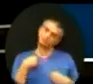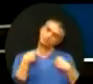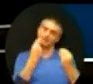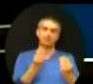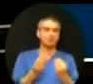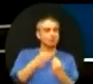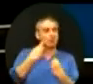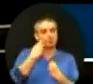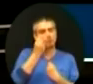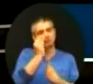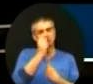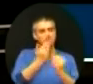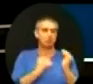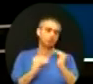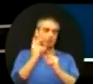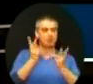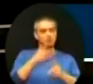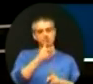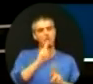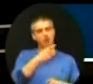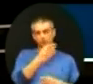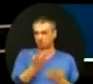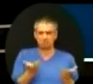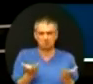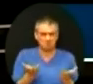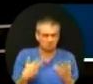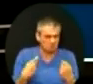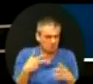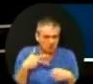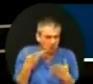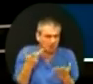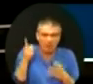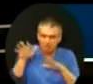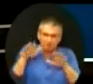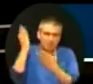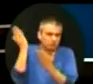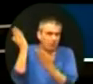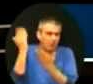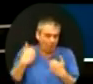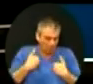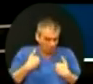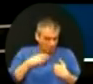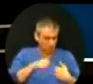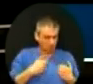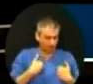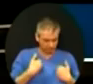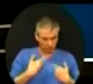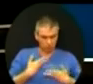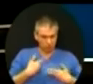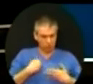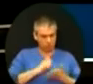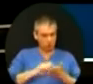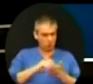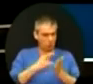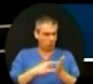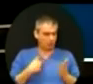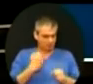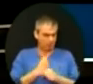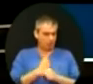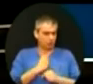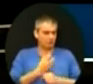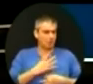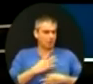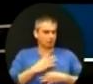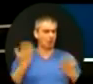לכם בונוס קטן, נגביר את היכולת שלכם. מה אתם מתערבים בכלל? אתם ממשלה, אנחנו כנסת, תנו לנו לחוקק, תנו לנו לעשות את